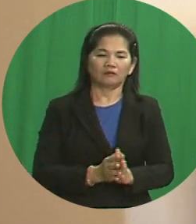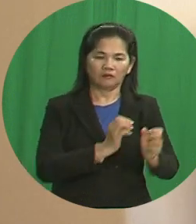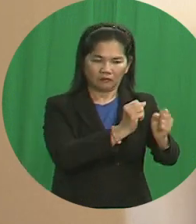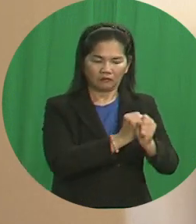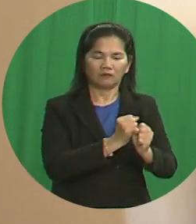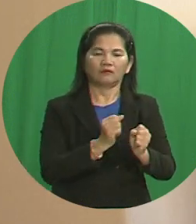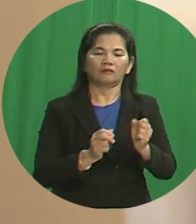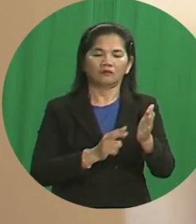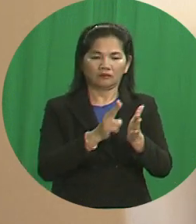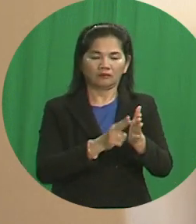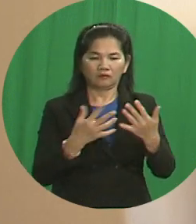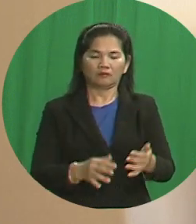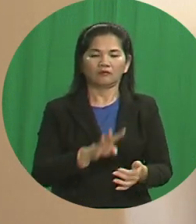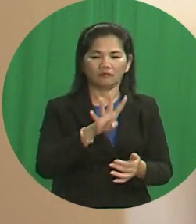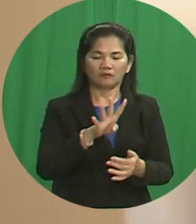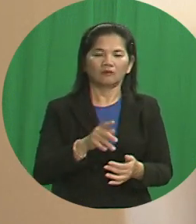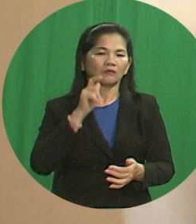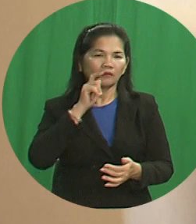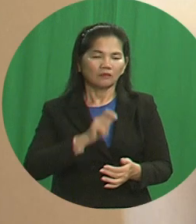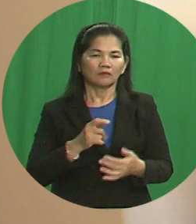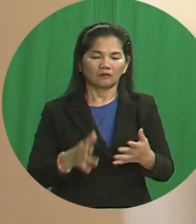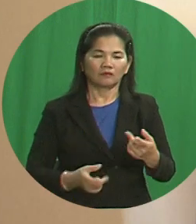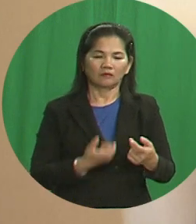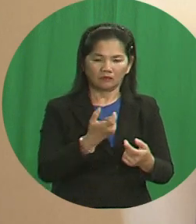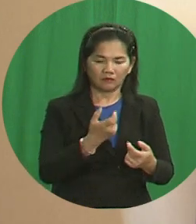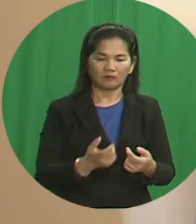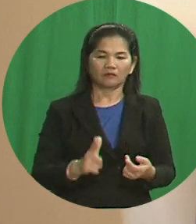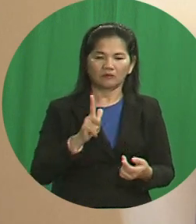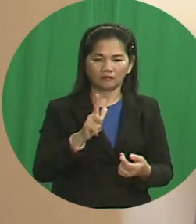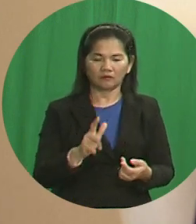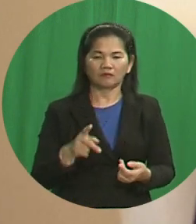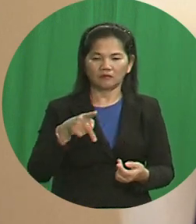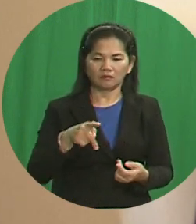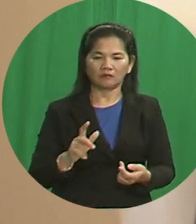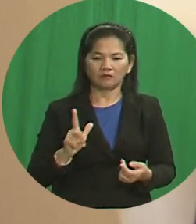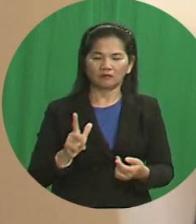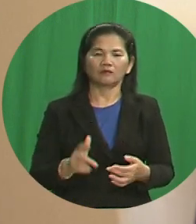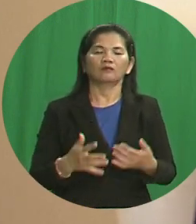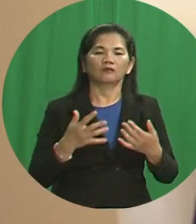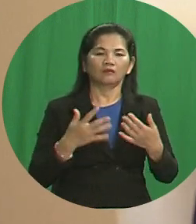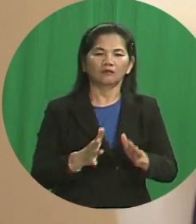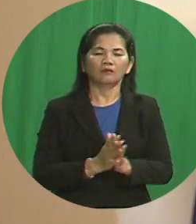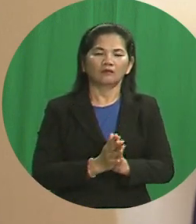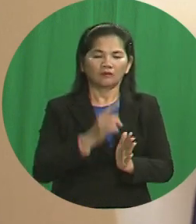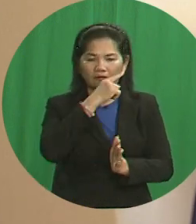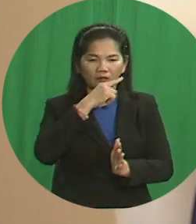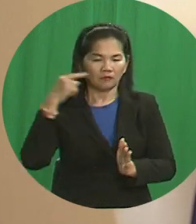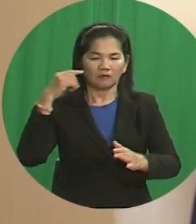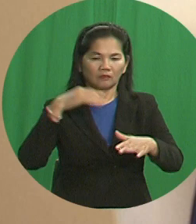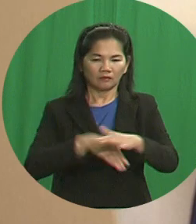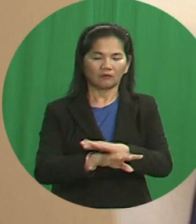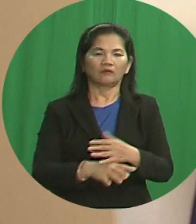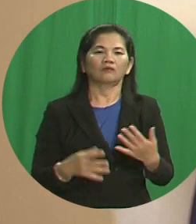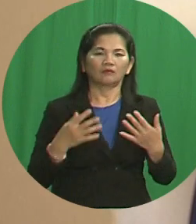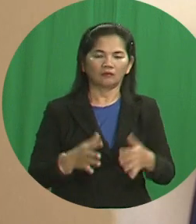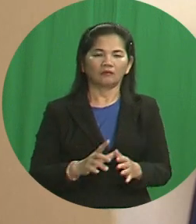ងផងដែរតំបន់ចំនួន4របស់អ៊ុយក្រែនរួមមាន Donetsk, Luhansk, Kherson និង Zaporizhia ត្រូវបានរុស្ស៊ីដាក់បញ្ចូលជារបស់ខ្លួ